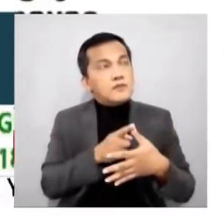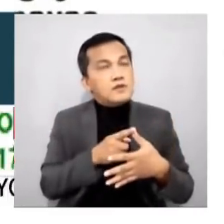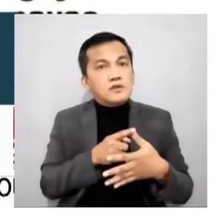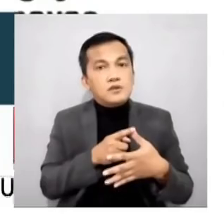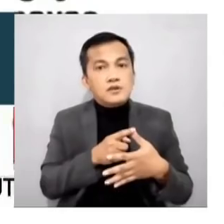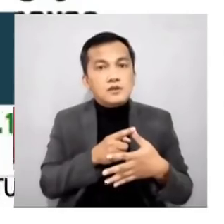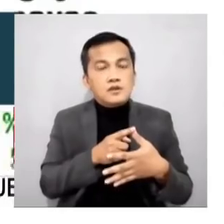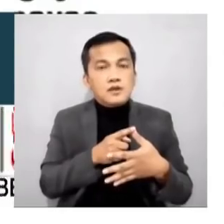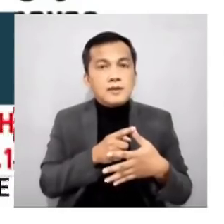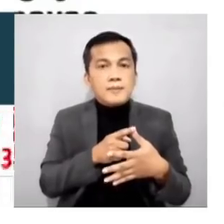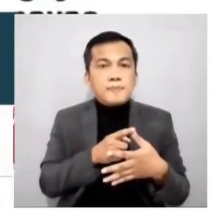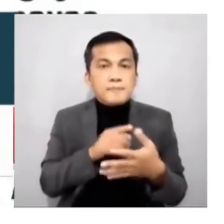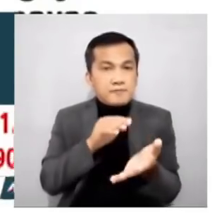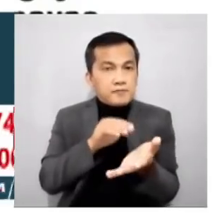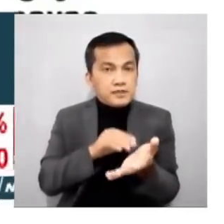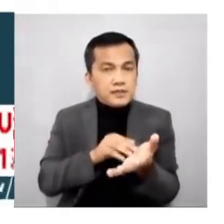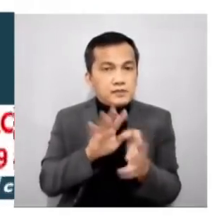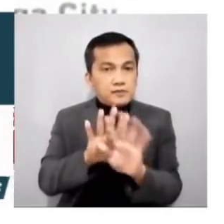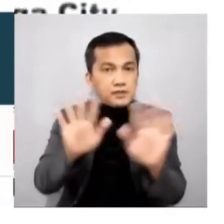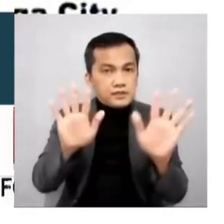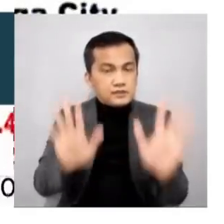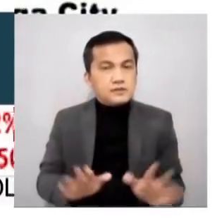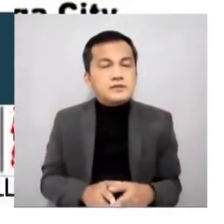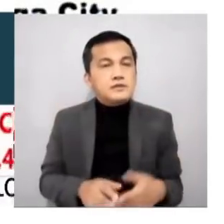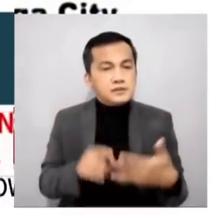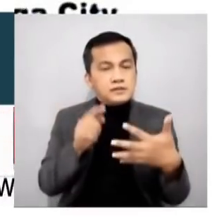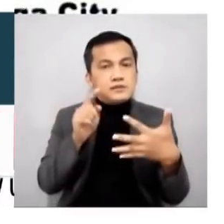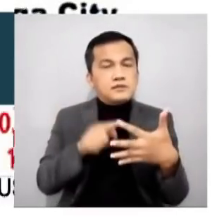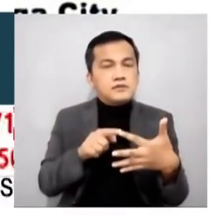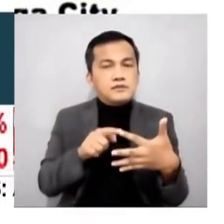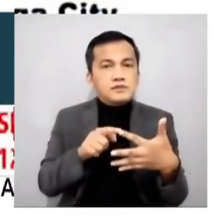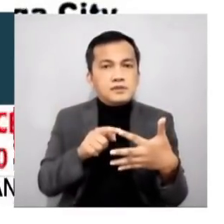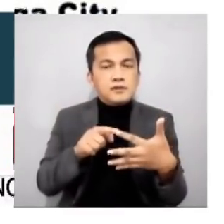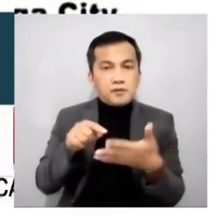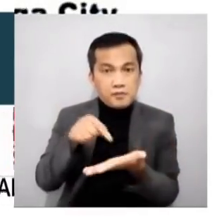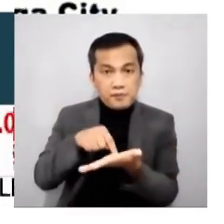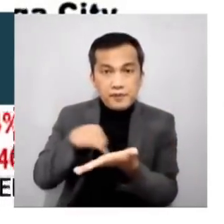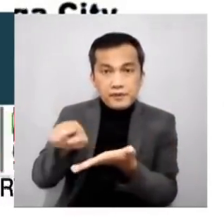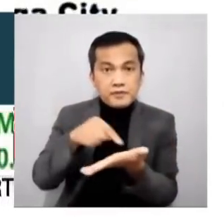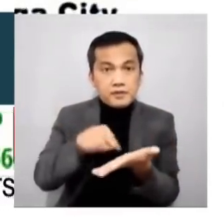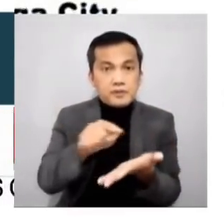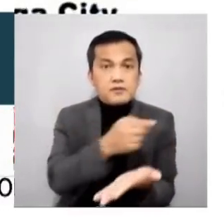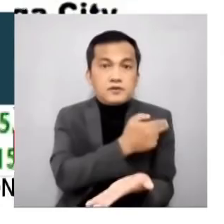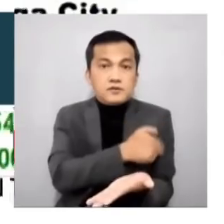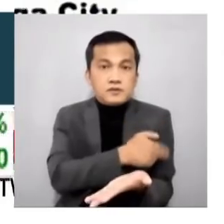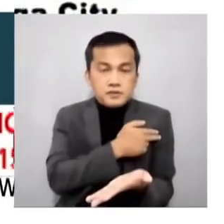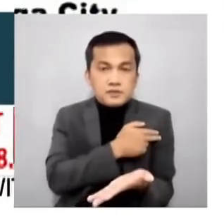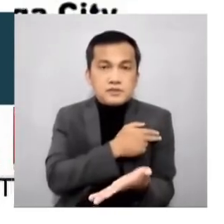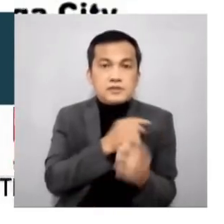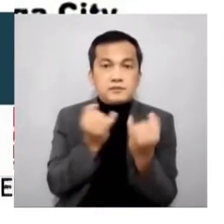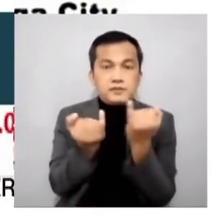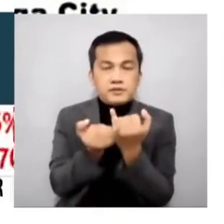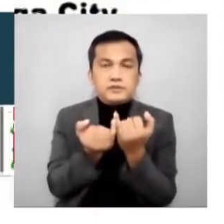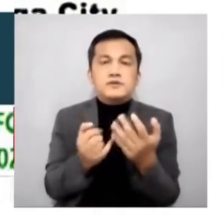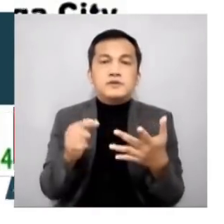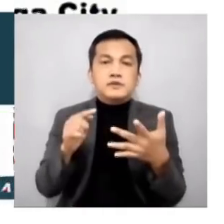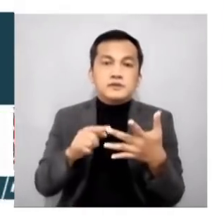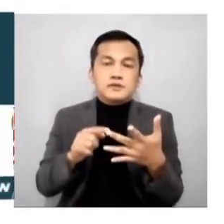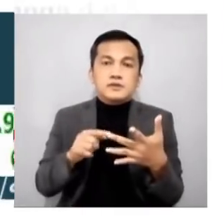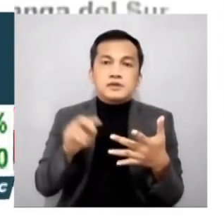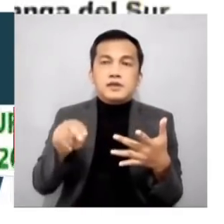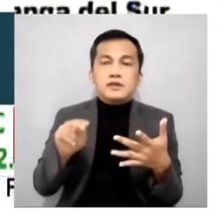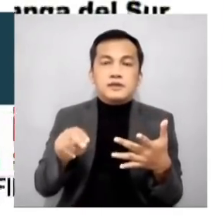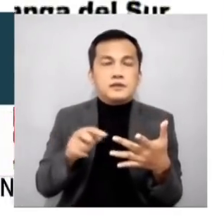medical frontliners. Kailangan namin mabayaran ng mga ospital ng PhilHealth. Kailangan namin ng